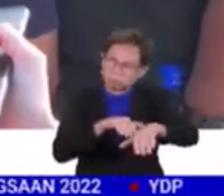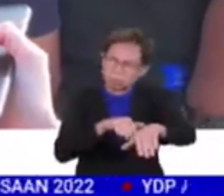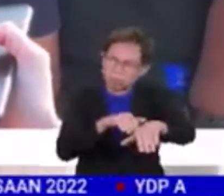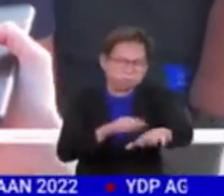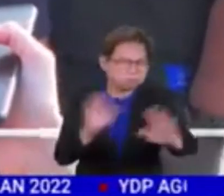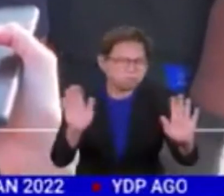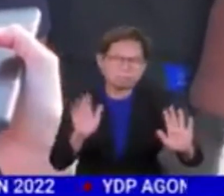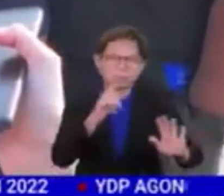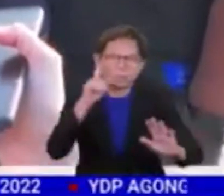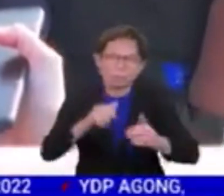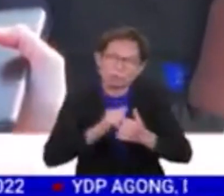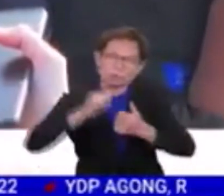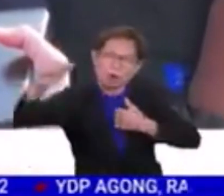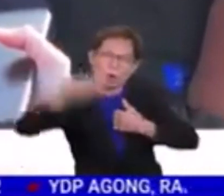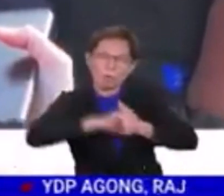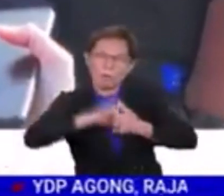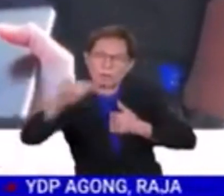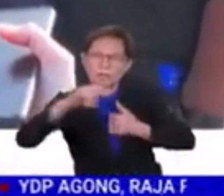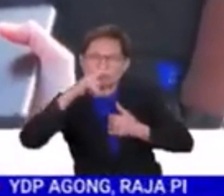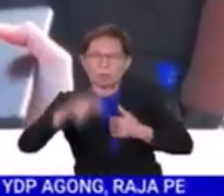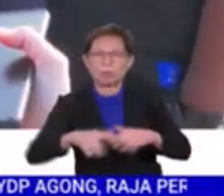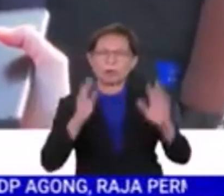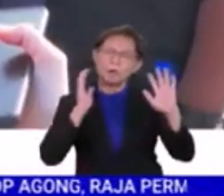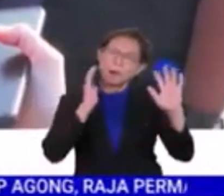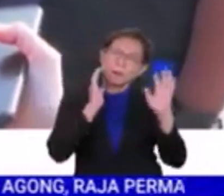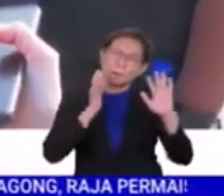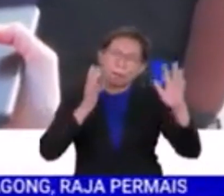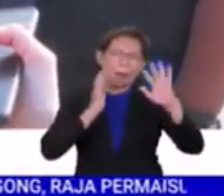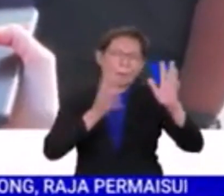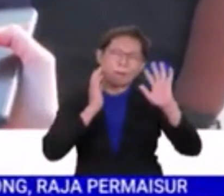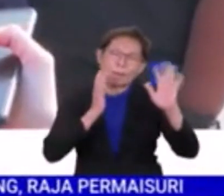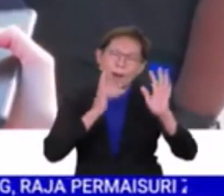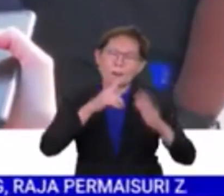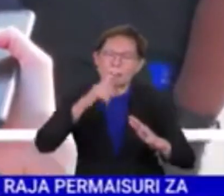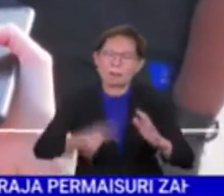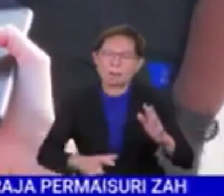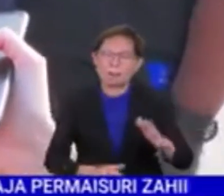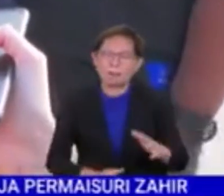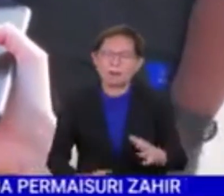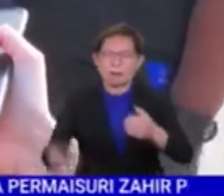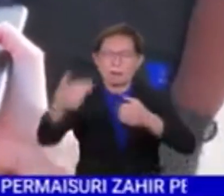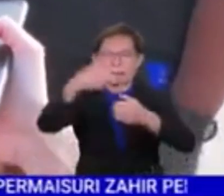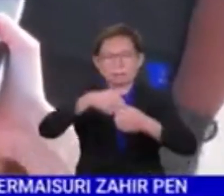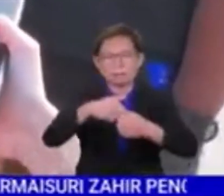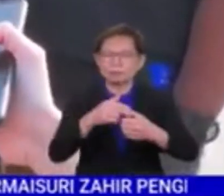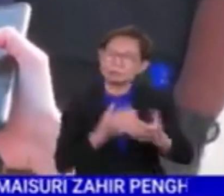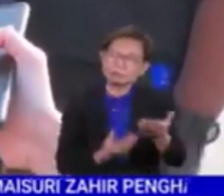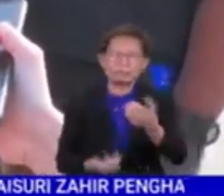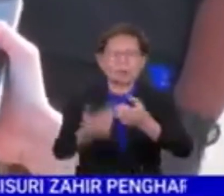lah. Memang kalau dah lepak ramai-ramai tu tak tahu nak buat apa. Jadi dah lalang ada pertandingannya. Kita masuk sekali lah.